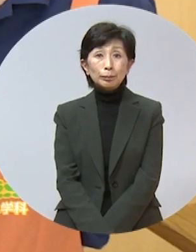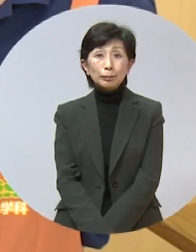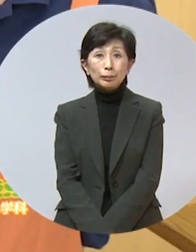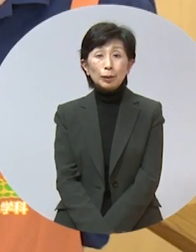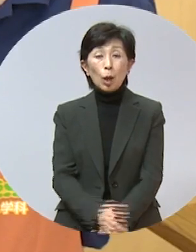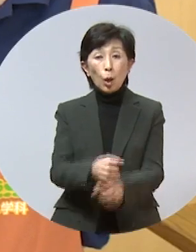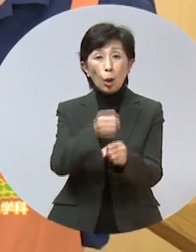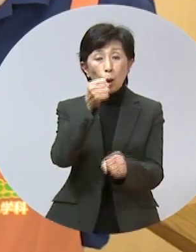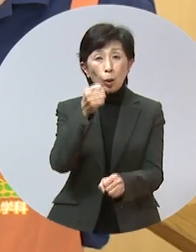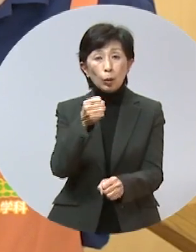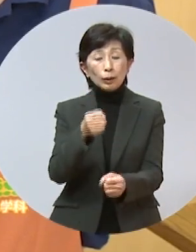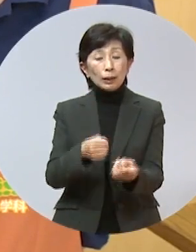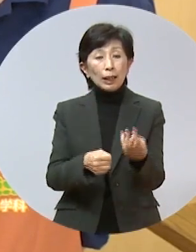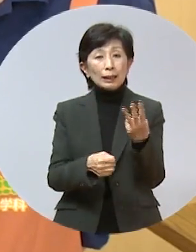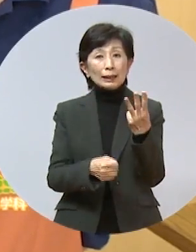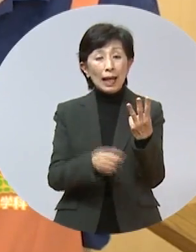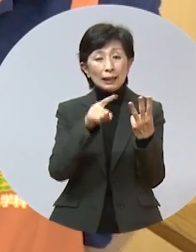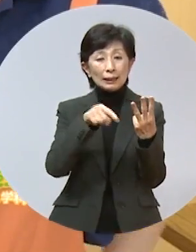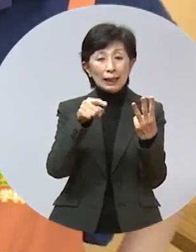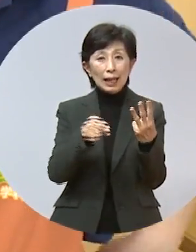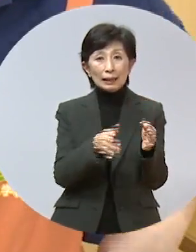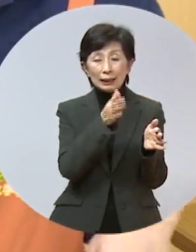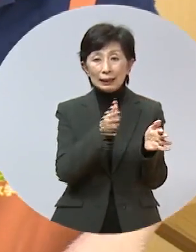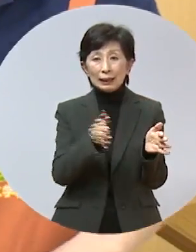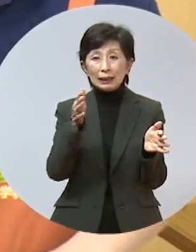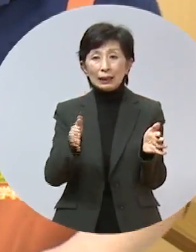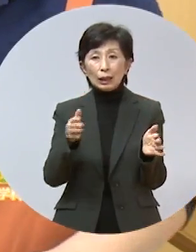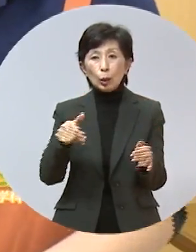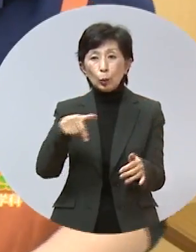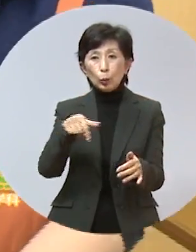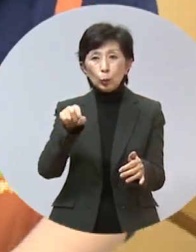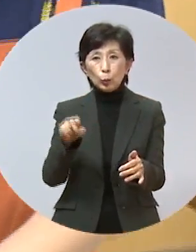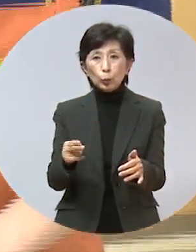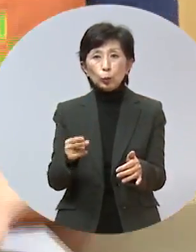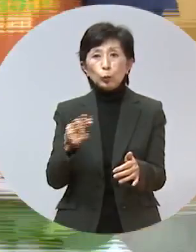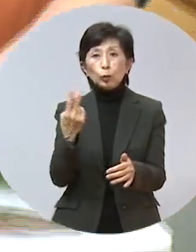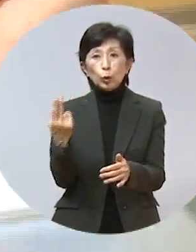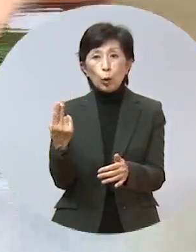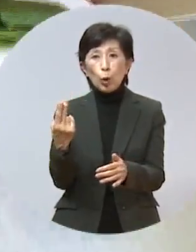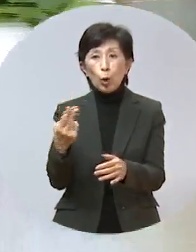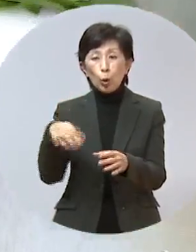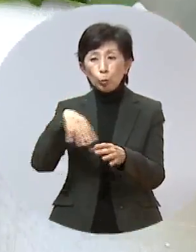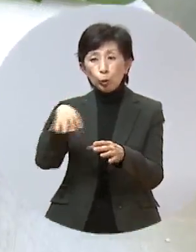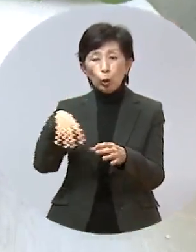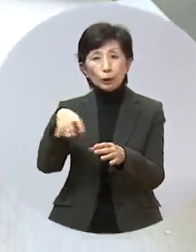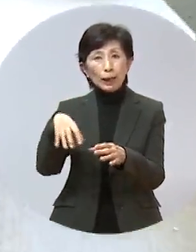ほうれん草を3センチの大きさに切ってからフードプロセッサーにかけます。